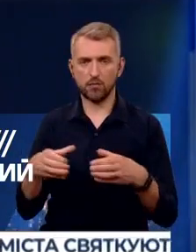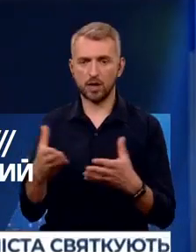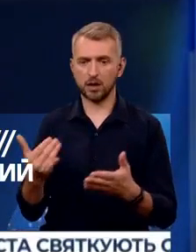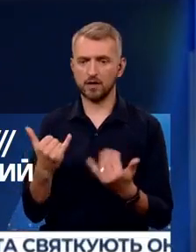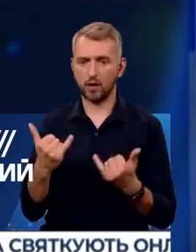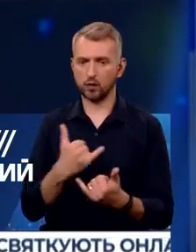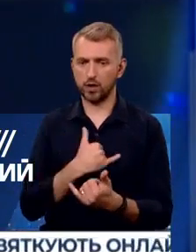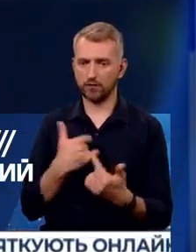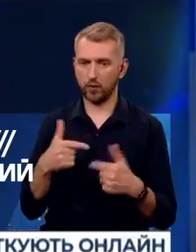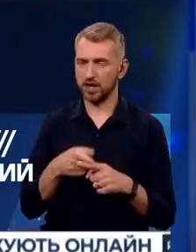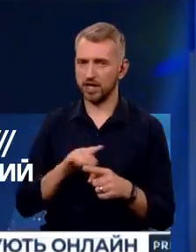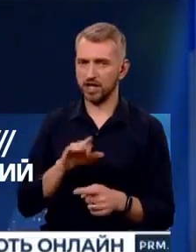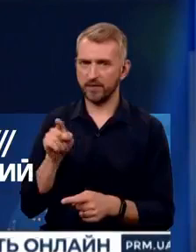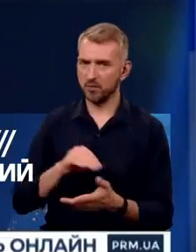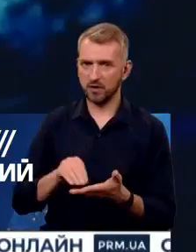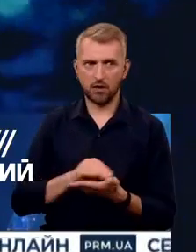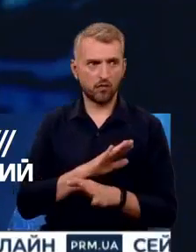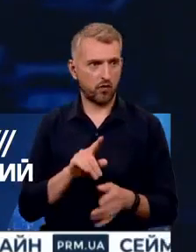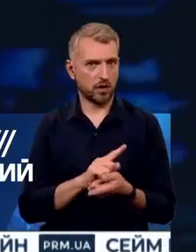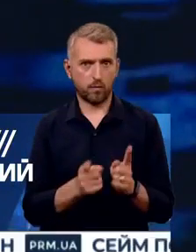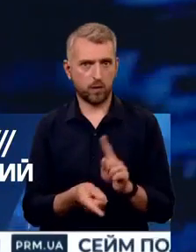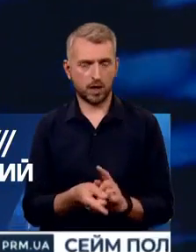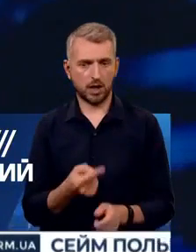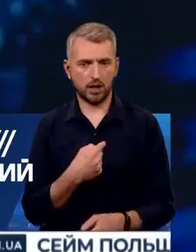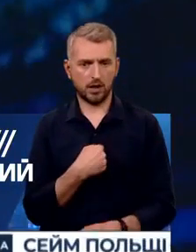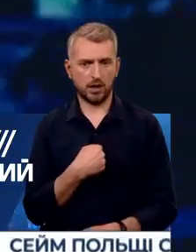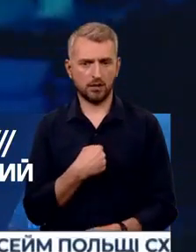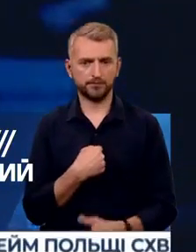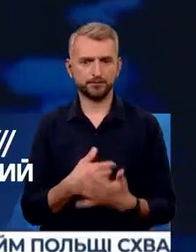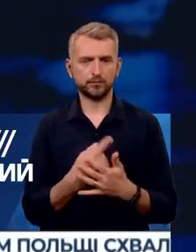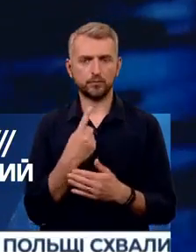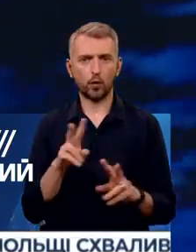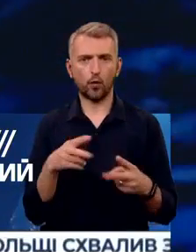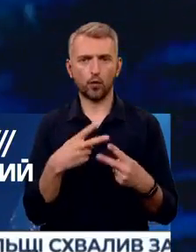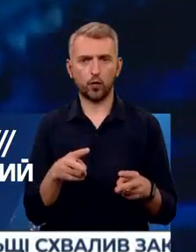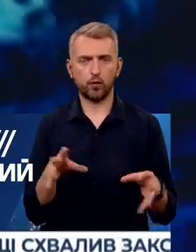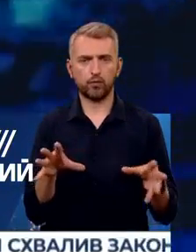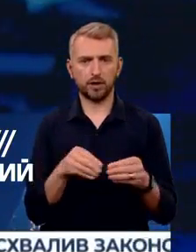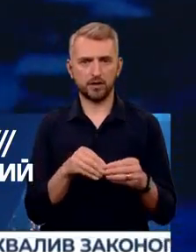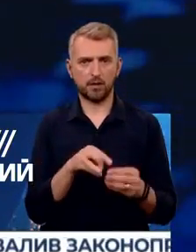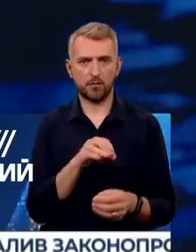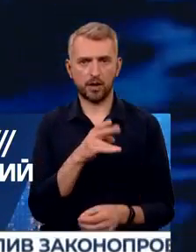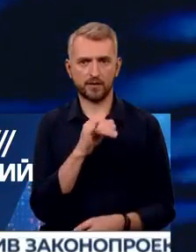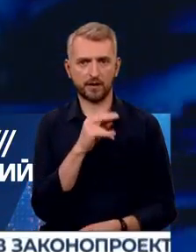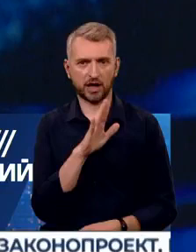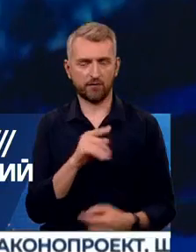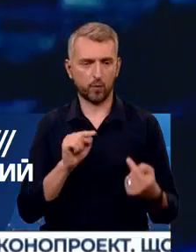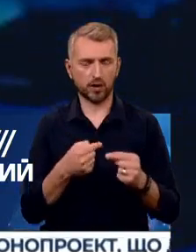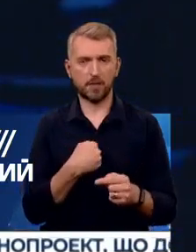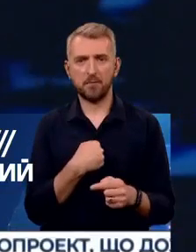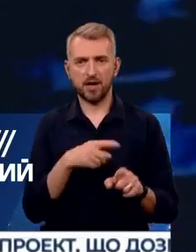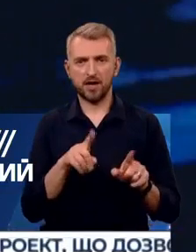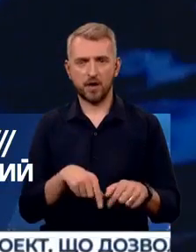у гостях. Це ж не ви писали? Ні? Ні, навпаки, я десь в одному клубі з Русланом Марцінківим. Проти мене теж порушили вже